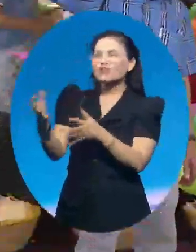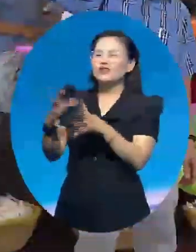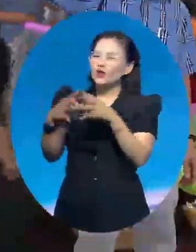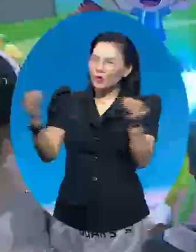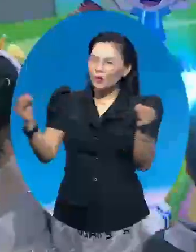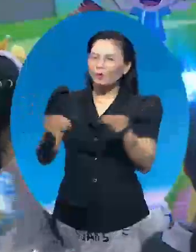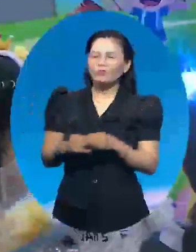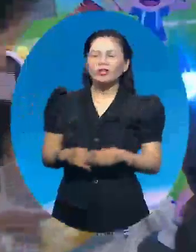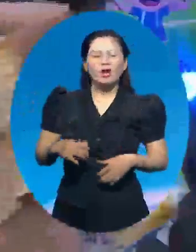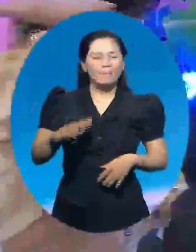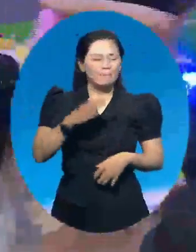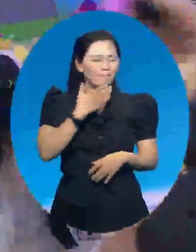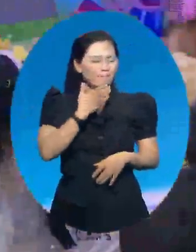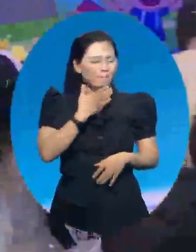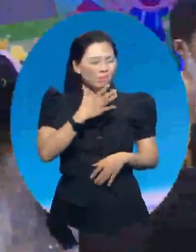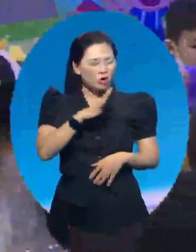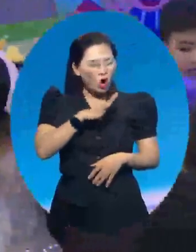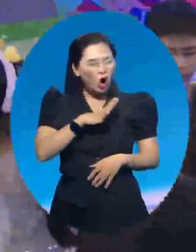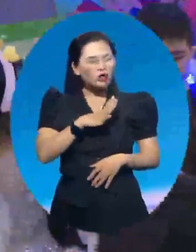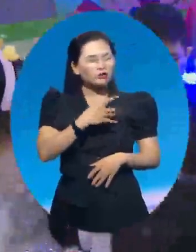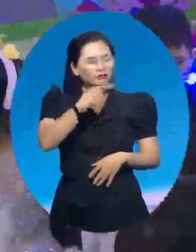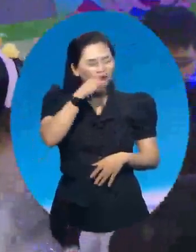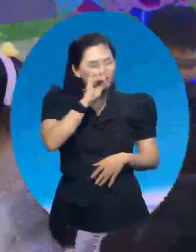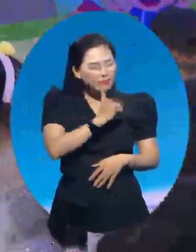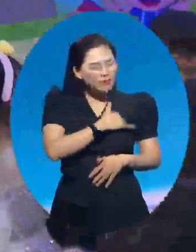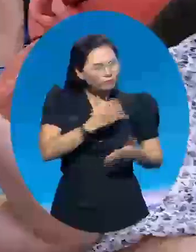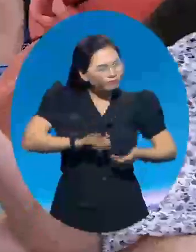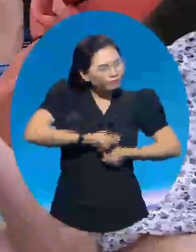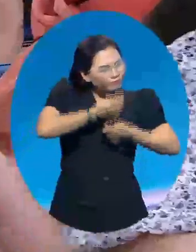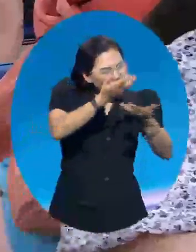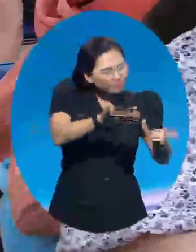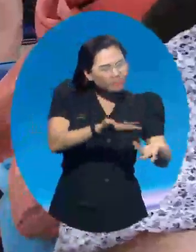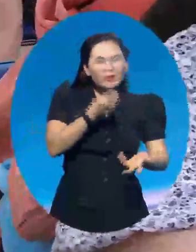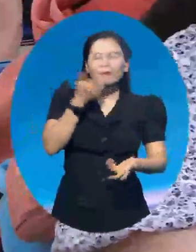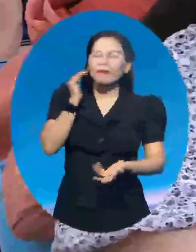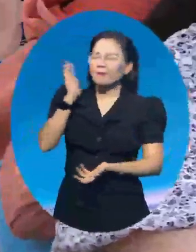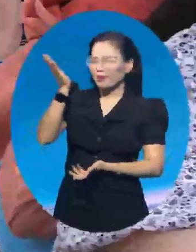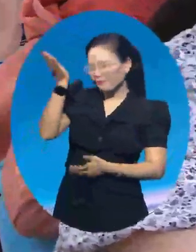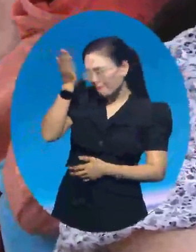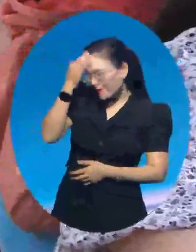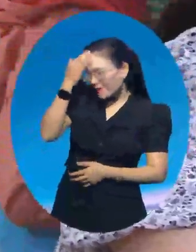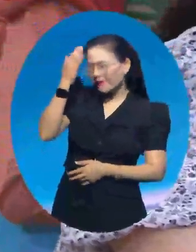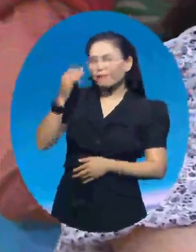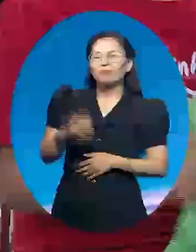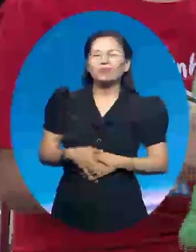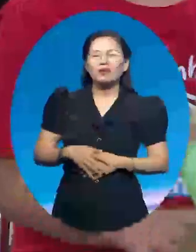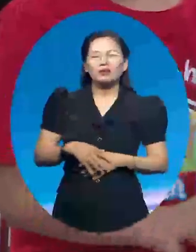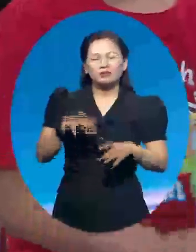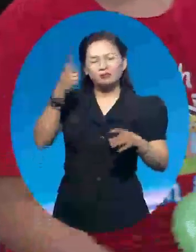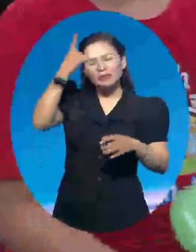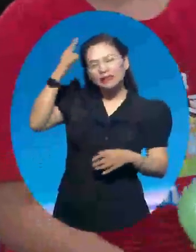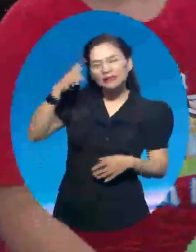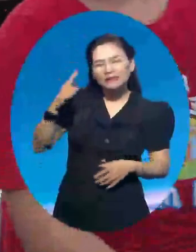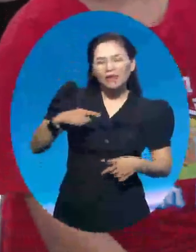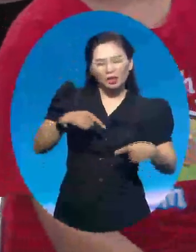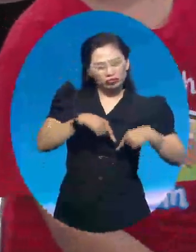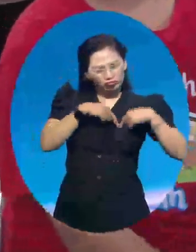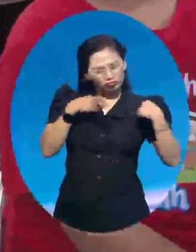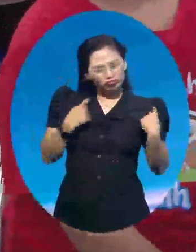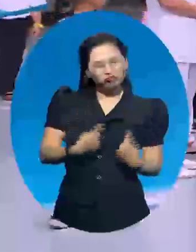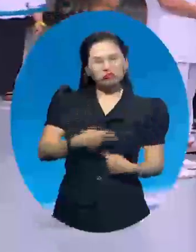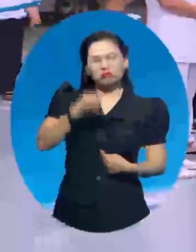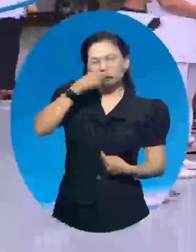thể hiện cái tình yêu thương của các con đối với cha mẹ mình. Qua đó thì cũng thể hiện được cái tinh thần tương thân tương ái, chia